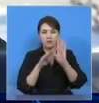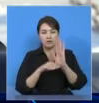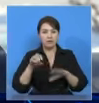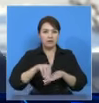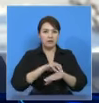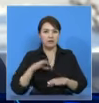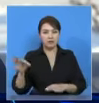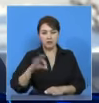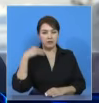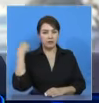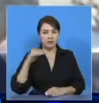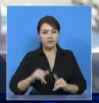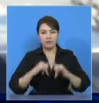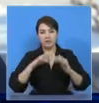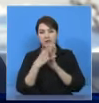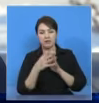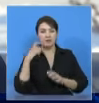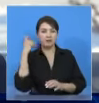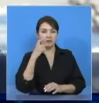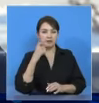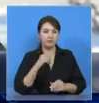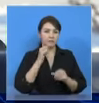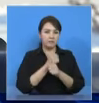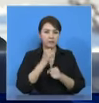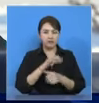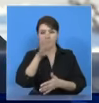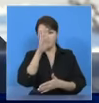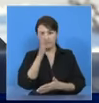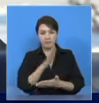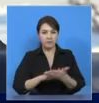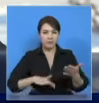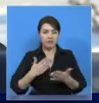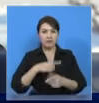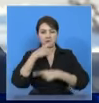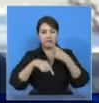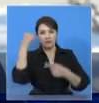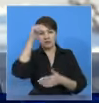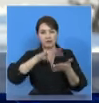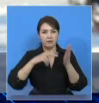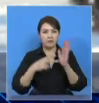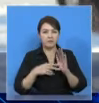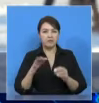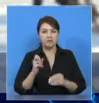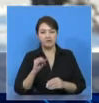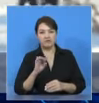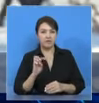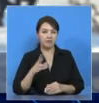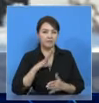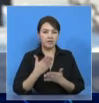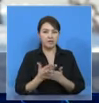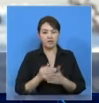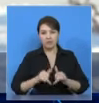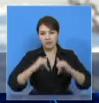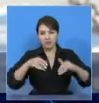актюбинской области по развитию сельского хозяйства работы будут продолжаться на следующий год планируется провести диверсификацию будем